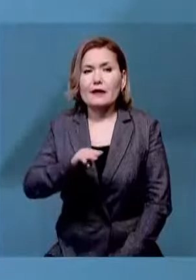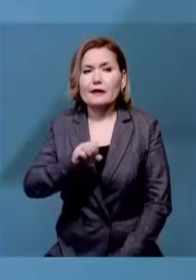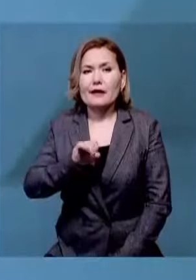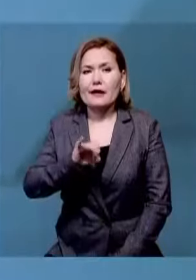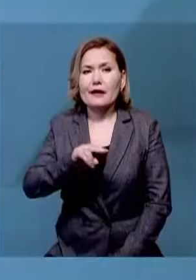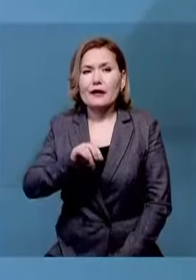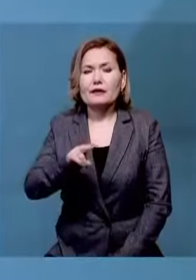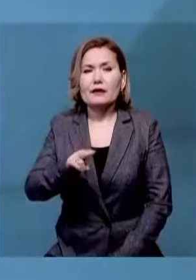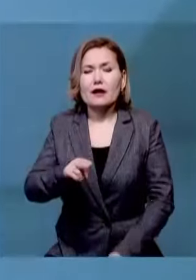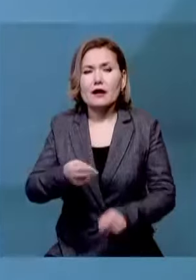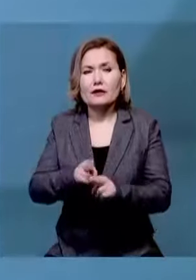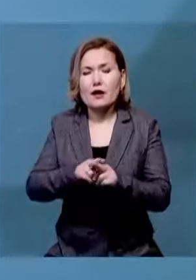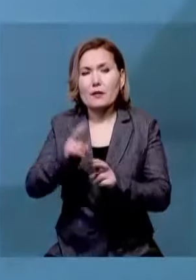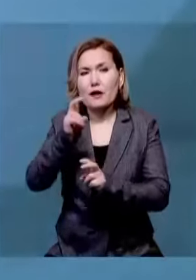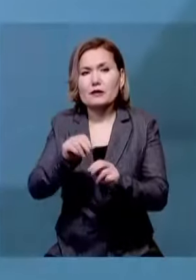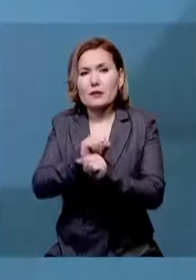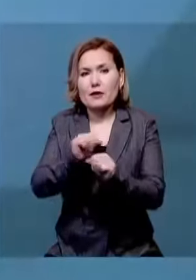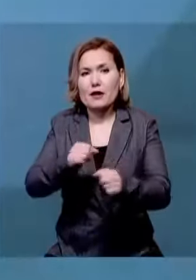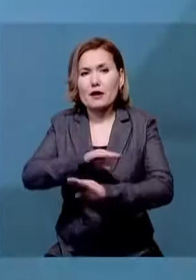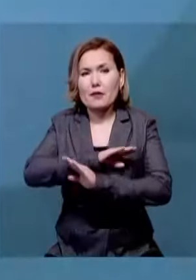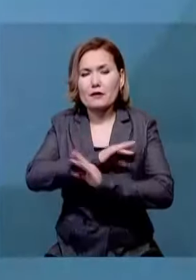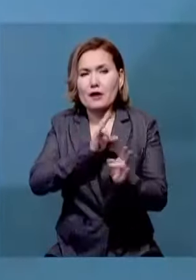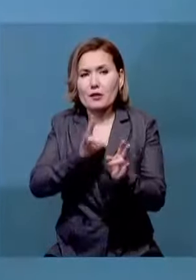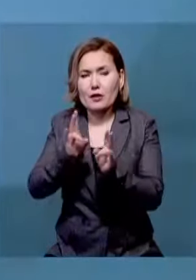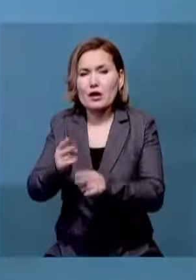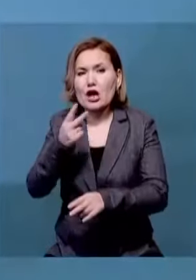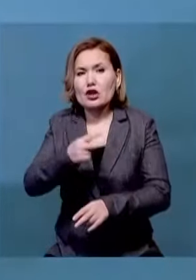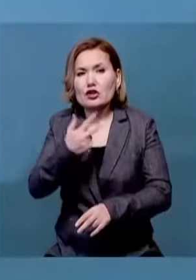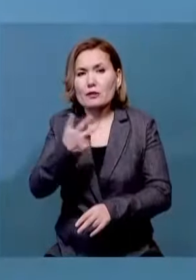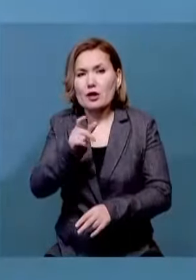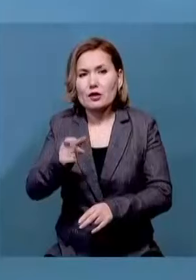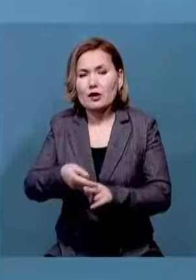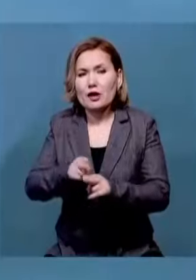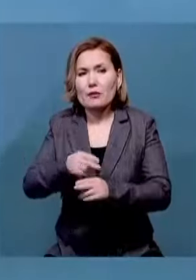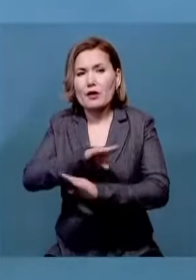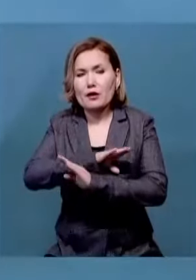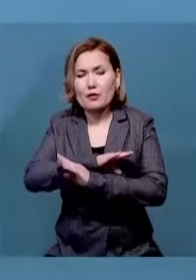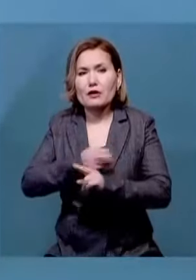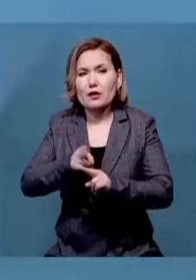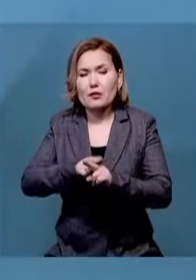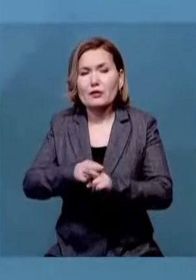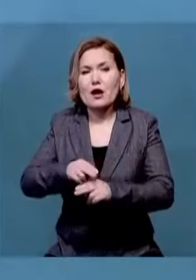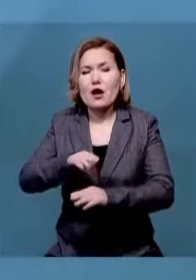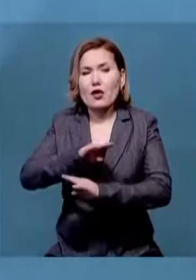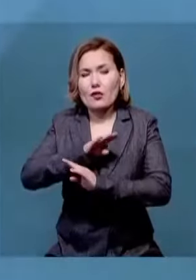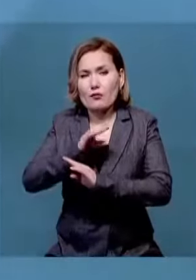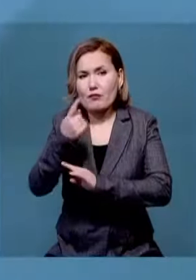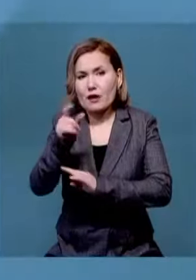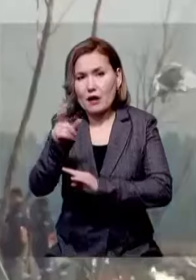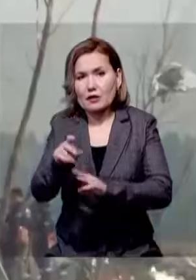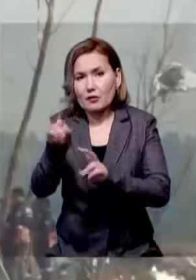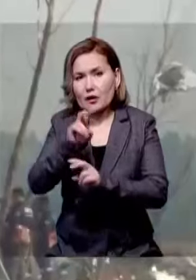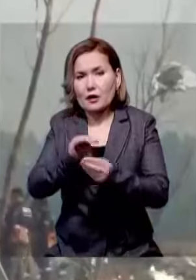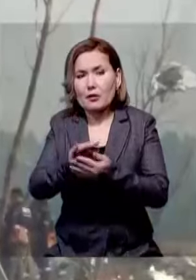Тайландта пиротехника зауытындағы жарылыстан қаза тапқандардың саны 23-ке жетті. Құрбандардың бірінің мүрдесі әлі күнге табылған